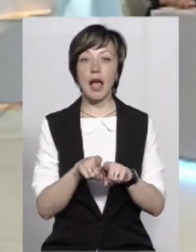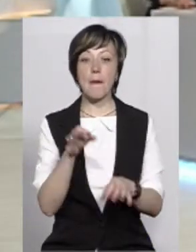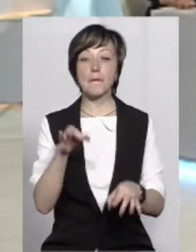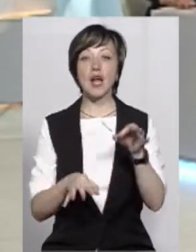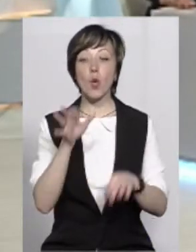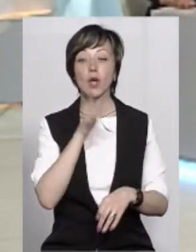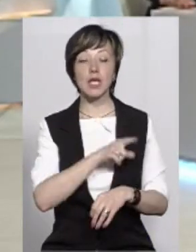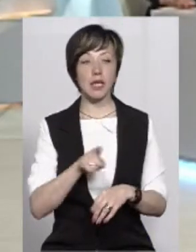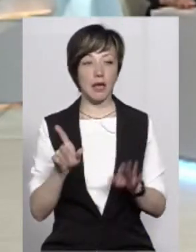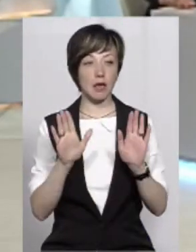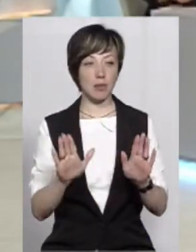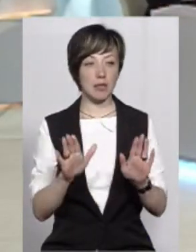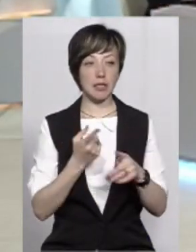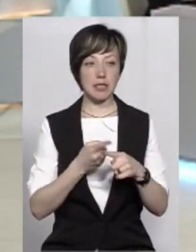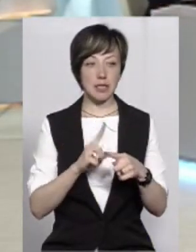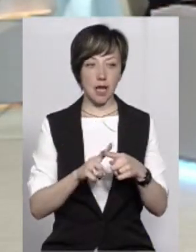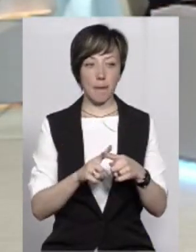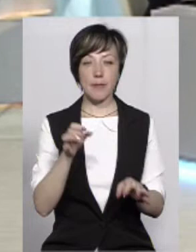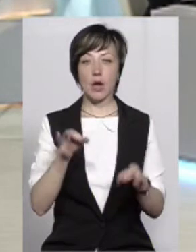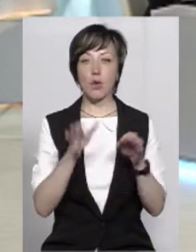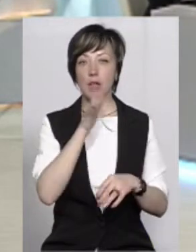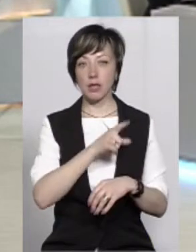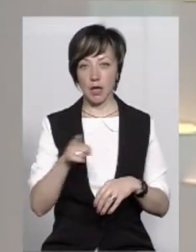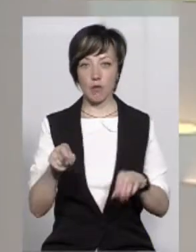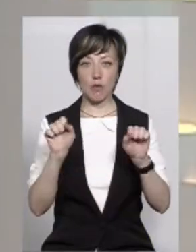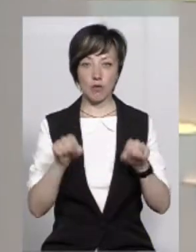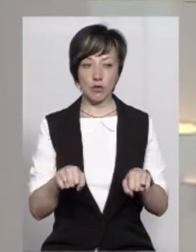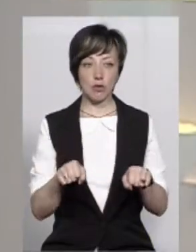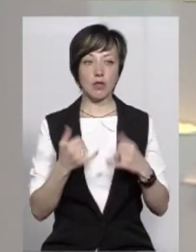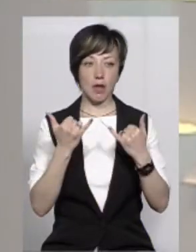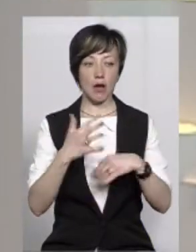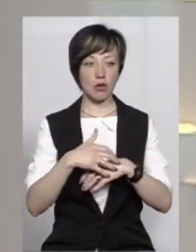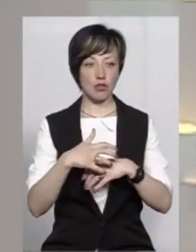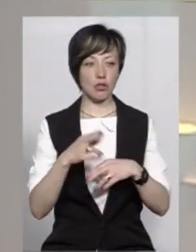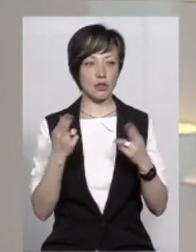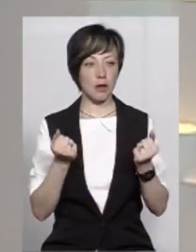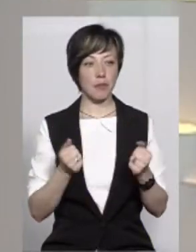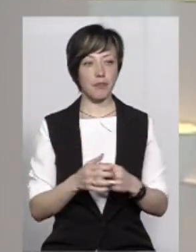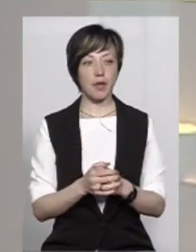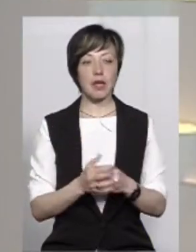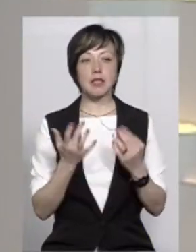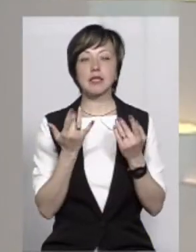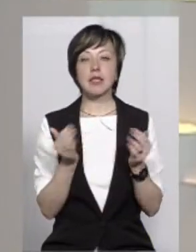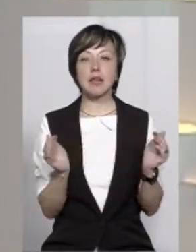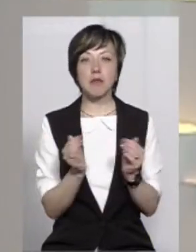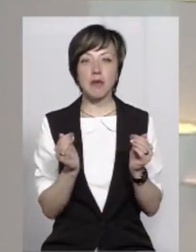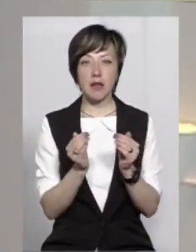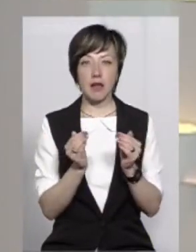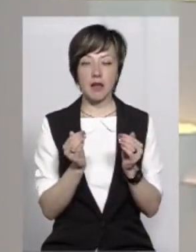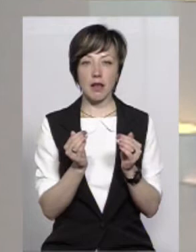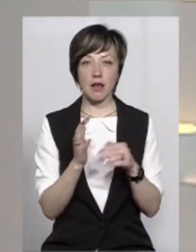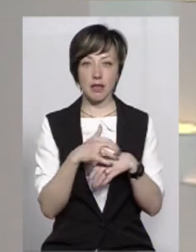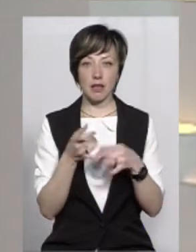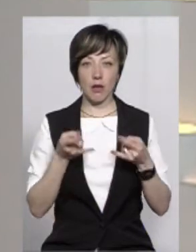термін. А, тобто це біологічний термін, да, може для прожити? Кошачих, так. Угу. А скільки кошенят може